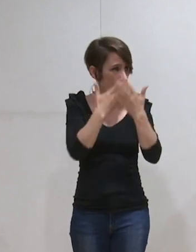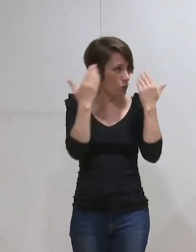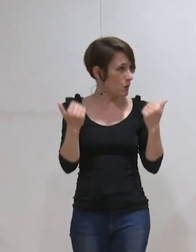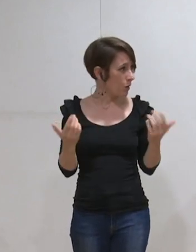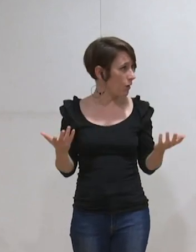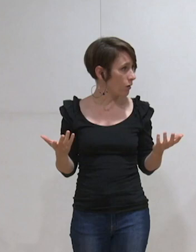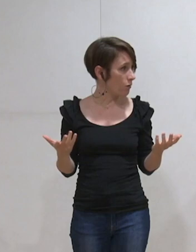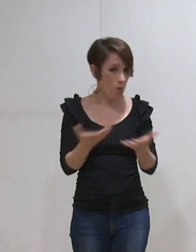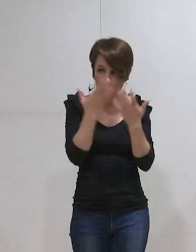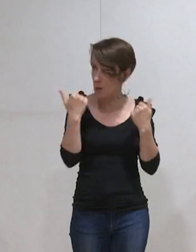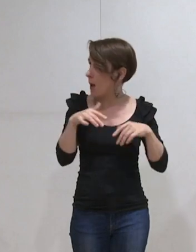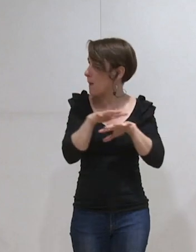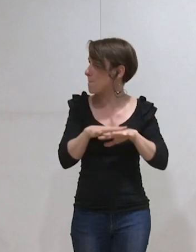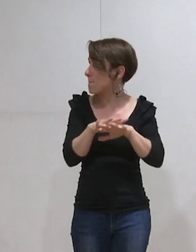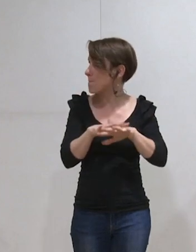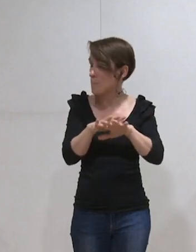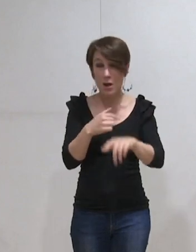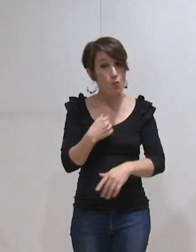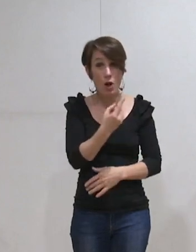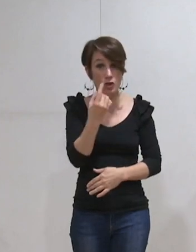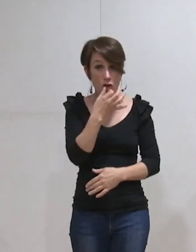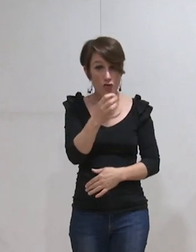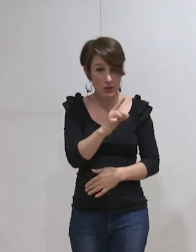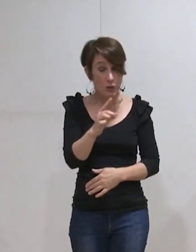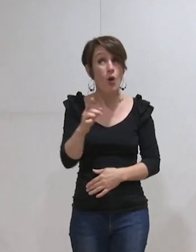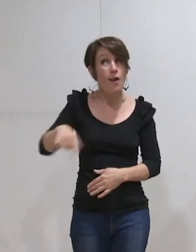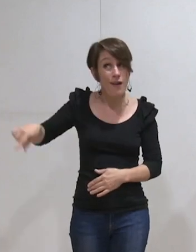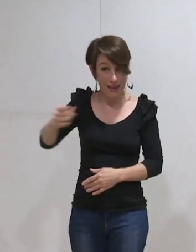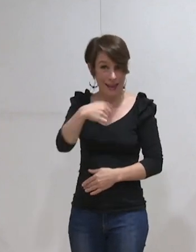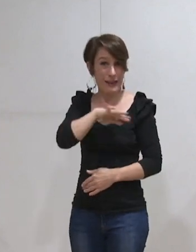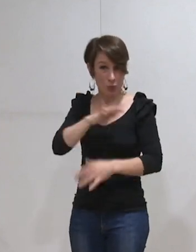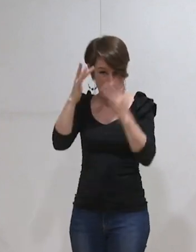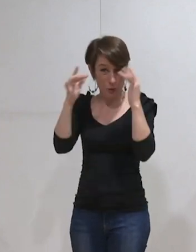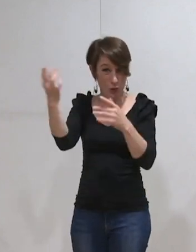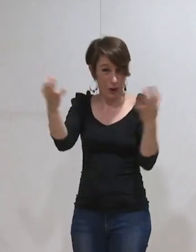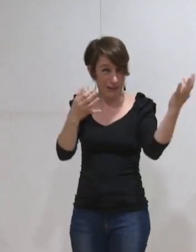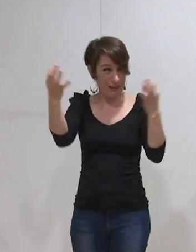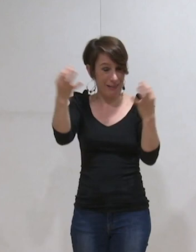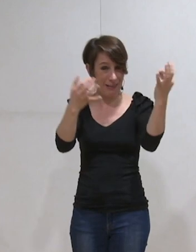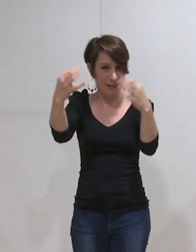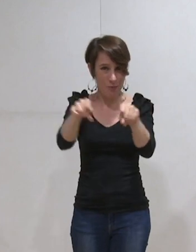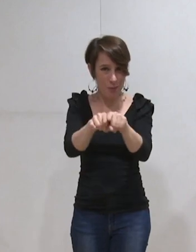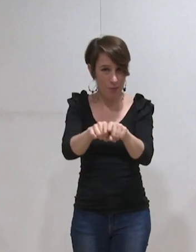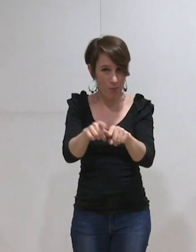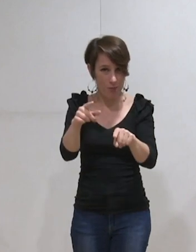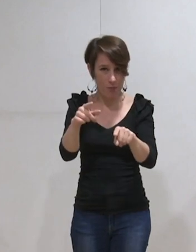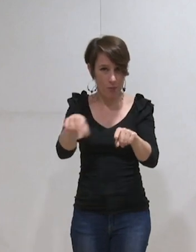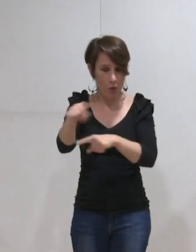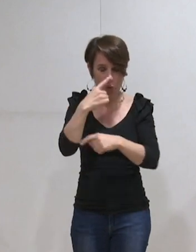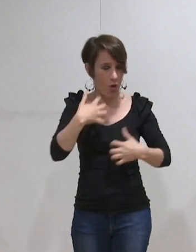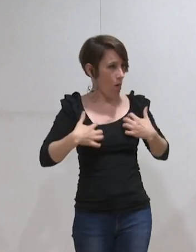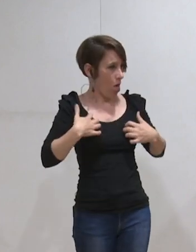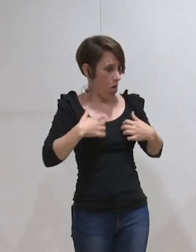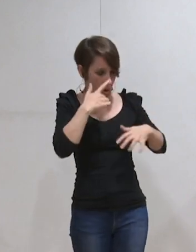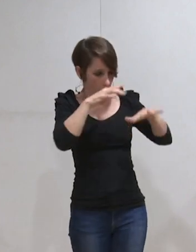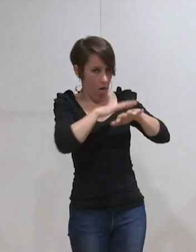sait toujours pas et c'est pas que moi qui le dis c'est les acteurs culturels qui aujourd'hui vous le disent avec une